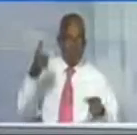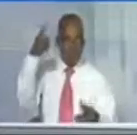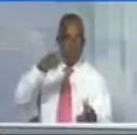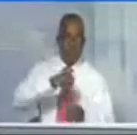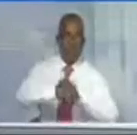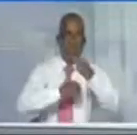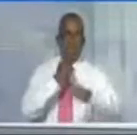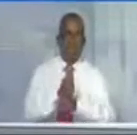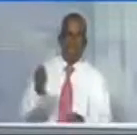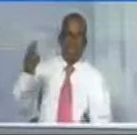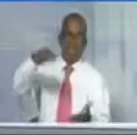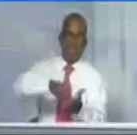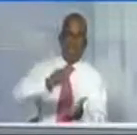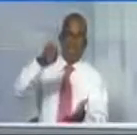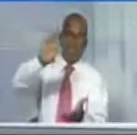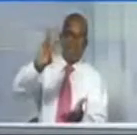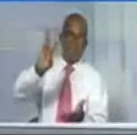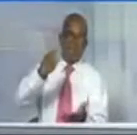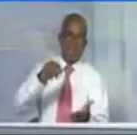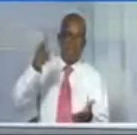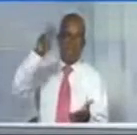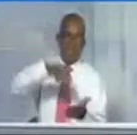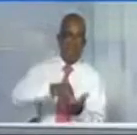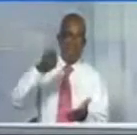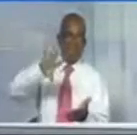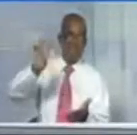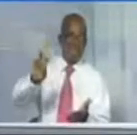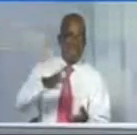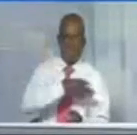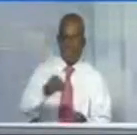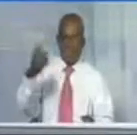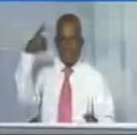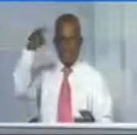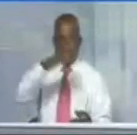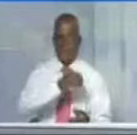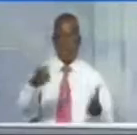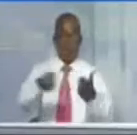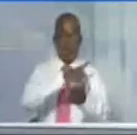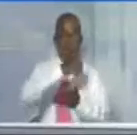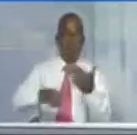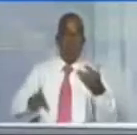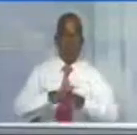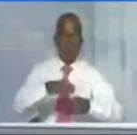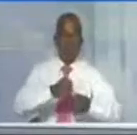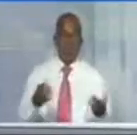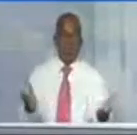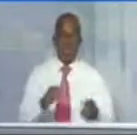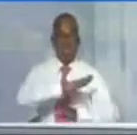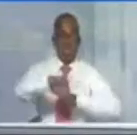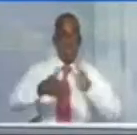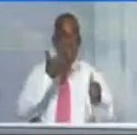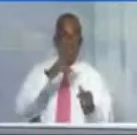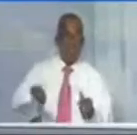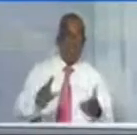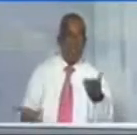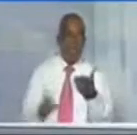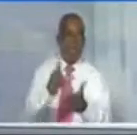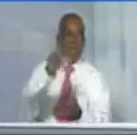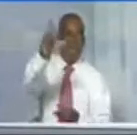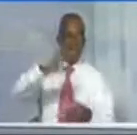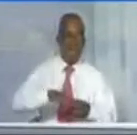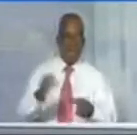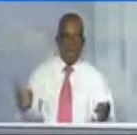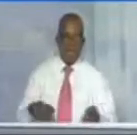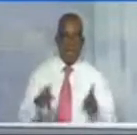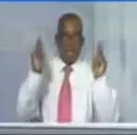2016-2017. Pour corriger la contre-performance du lycée au niveau des examens à grand tirage, le proviseur et le COGES du dit établissement